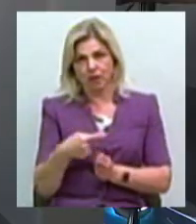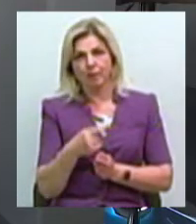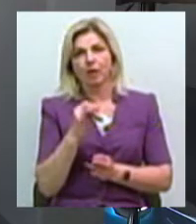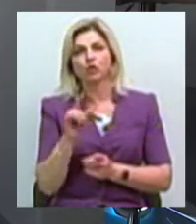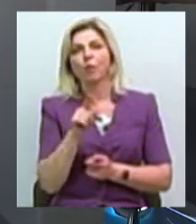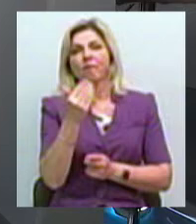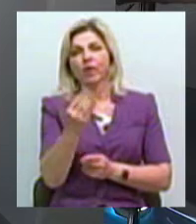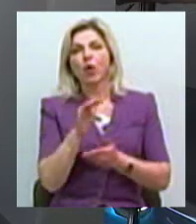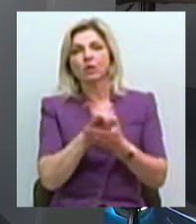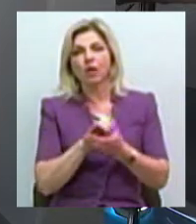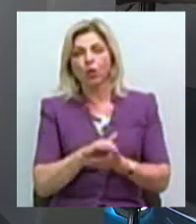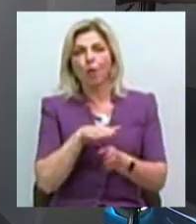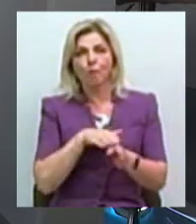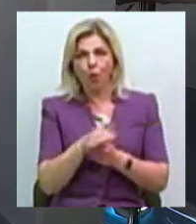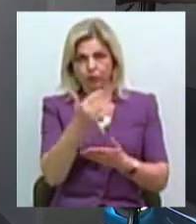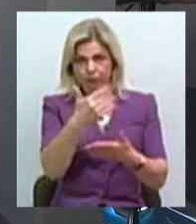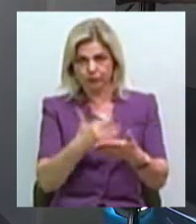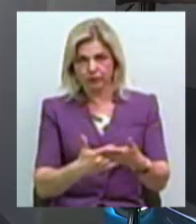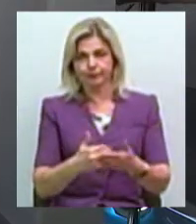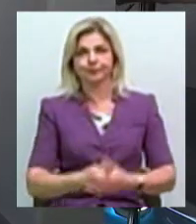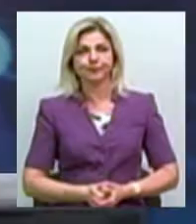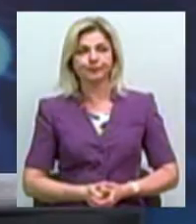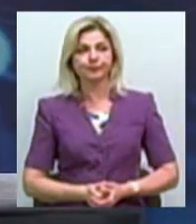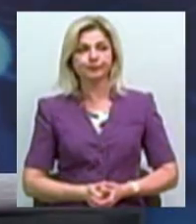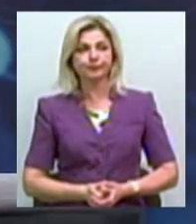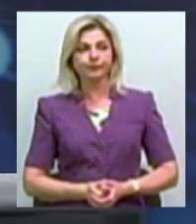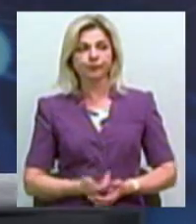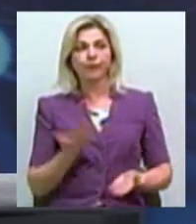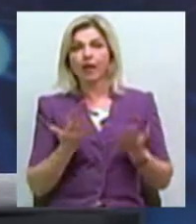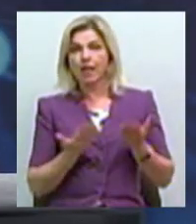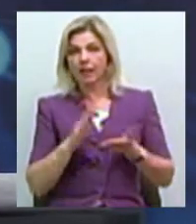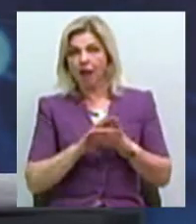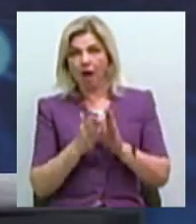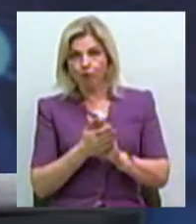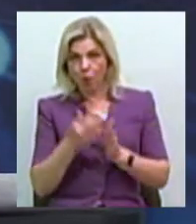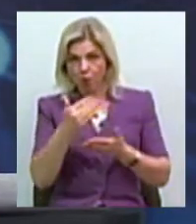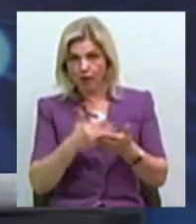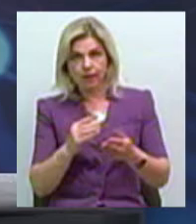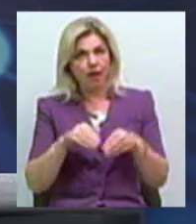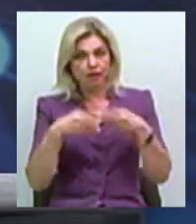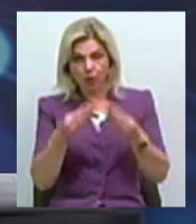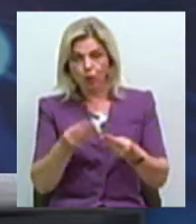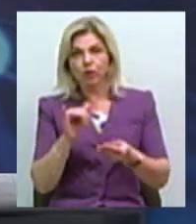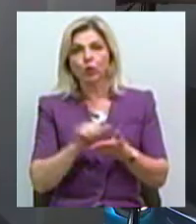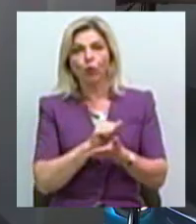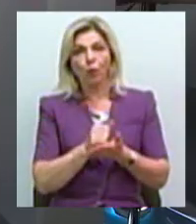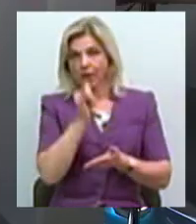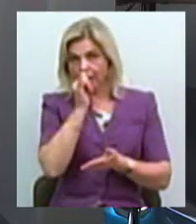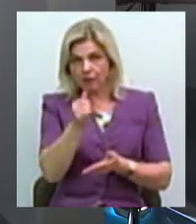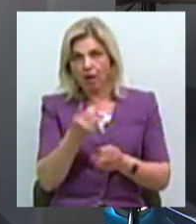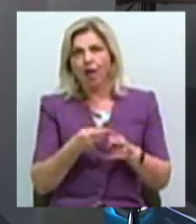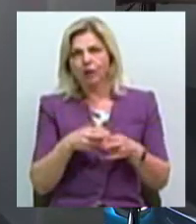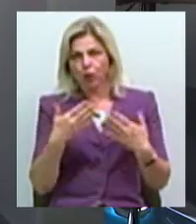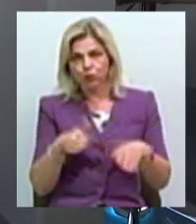повним переліком тих питань, які вас хвилюють. Якщо договор не дають і документи не предоставляют, то это уже как